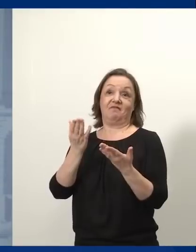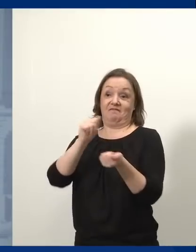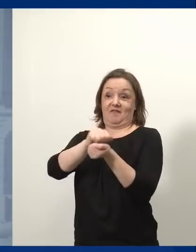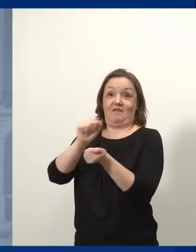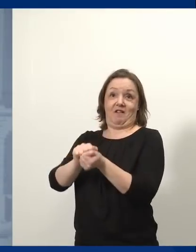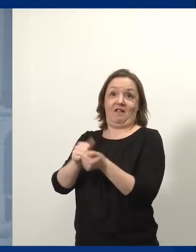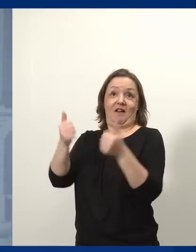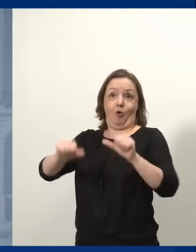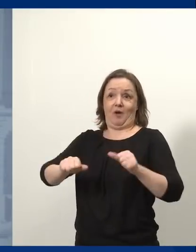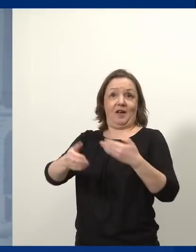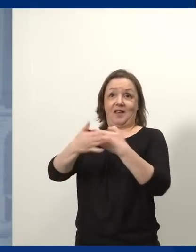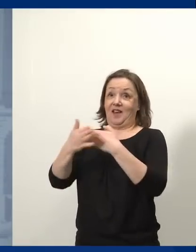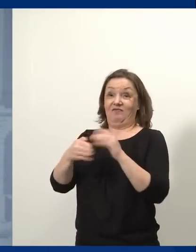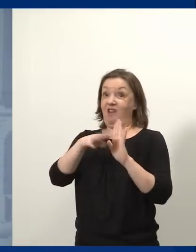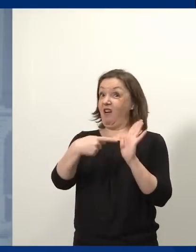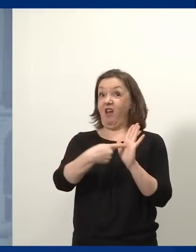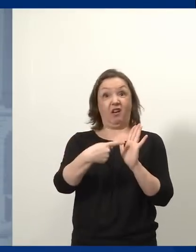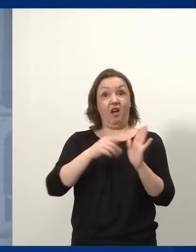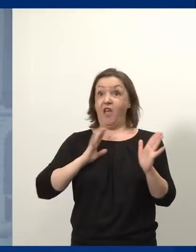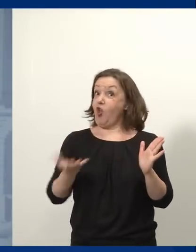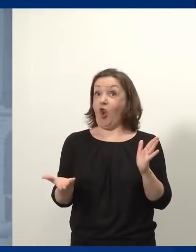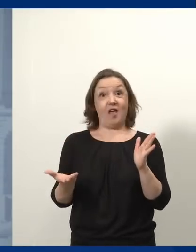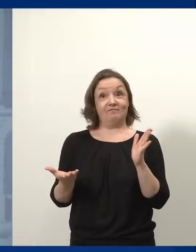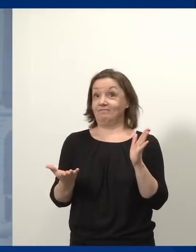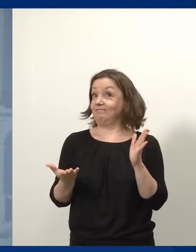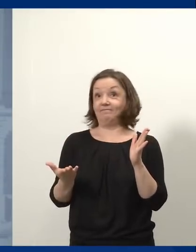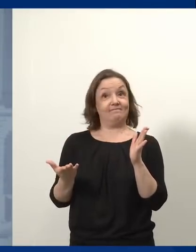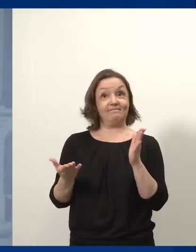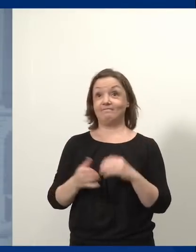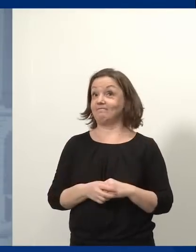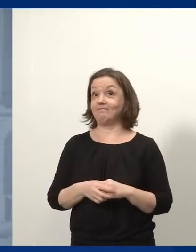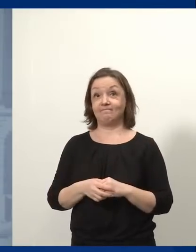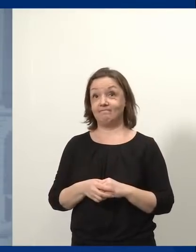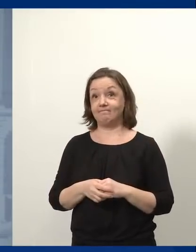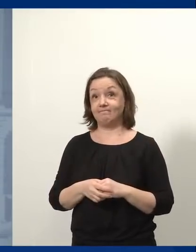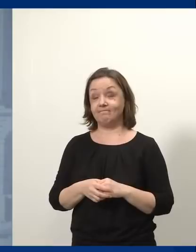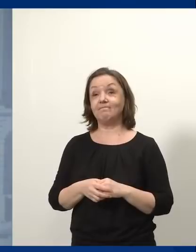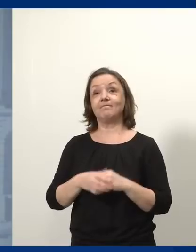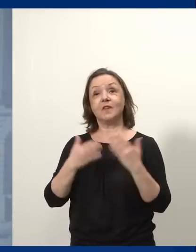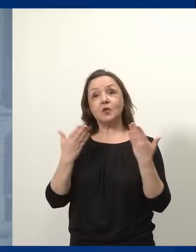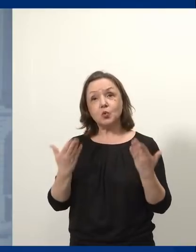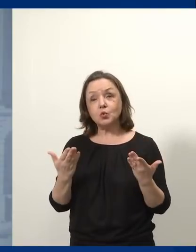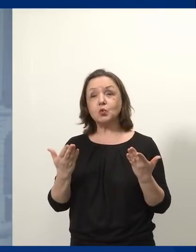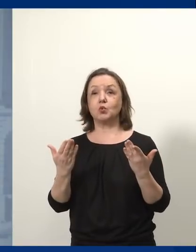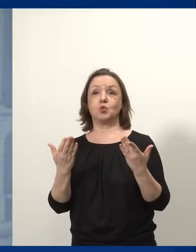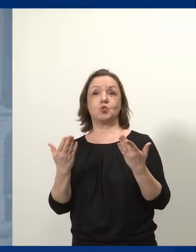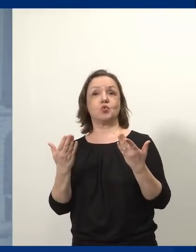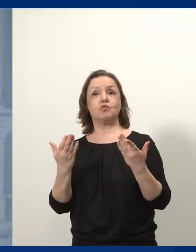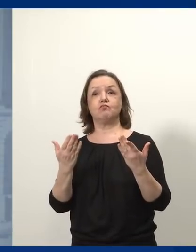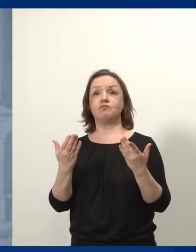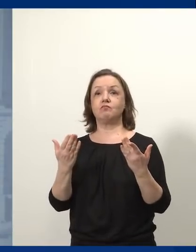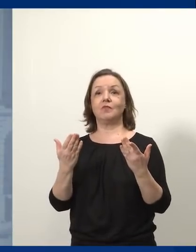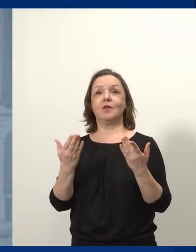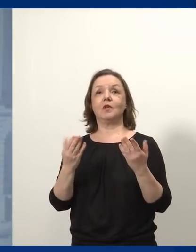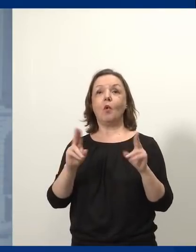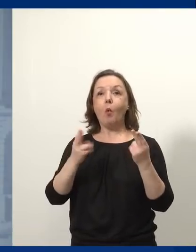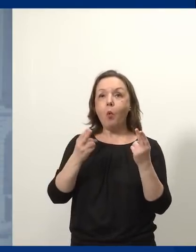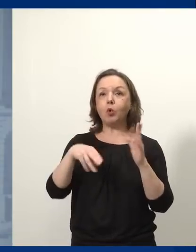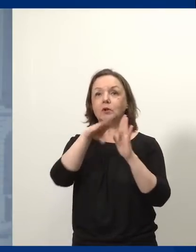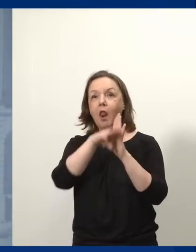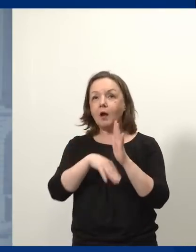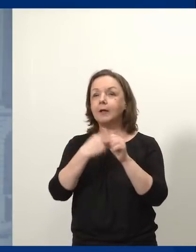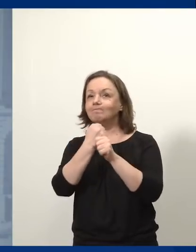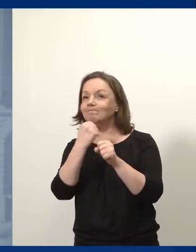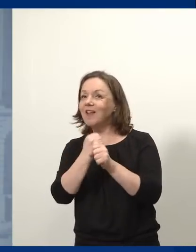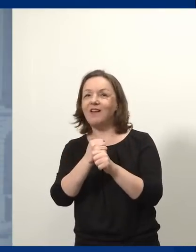päivittäistavaraliikkeiden sulkemista. Tällaista lainsäädäntöä meillä ei ole eikä ole tarkoituksenmukaista myöskään tehdä. Me katsomme,